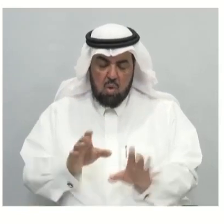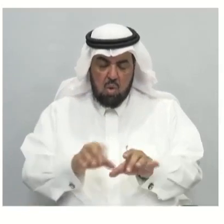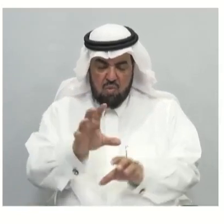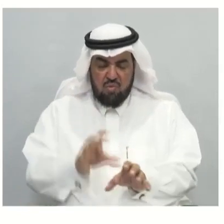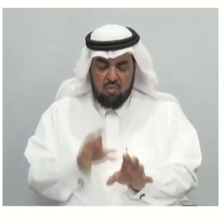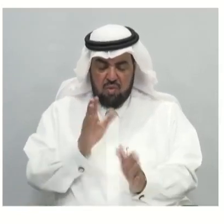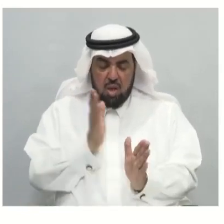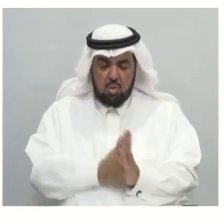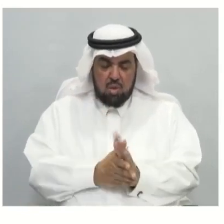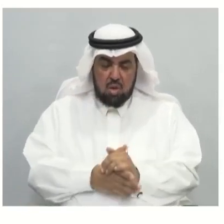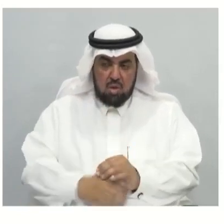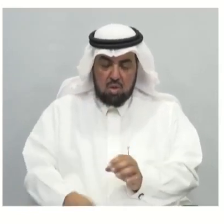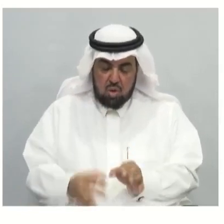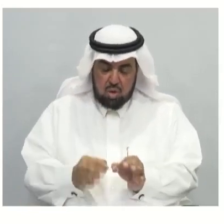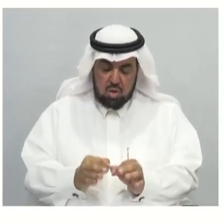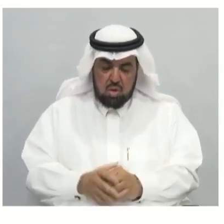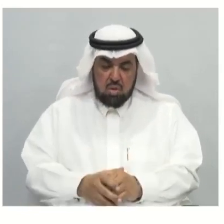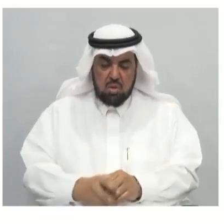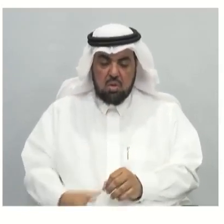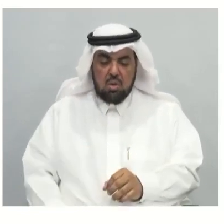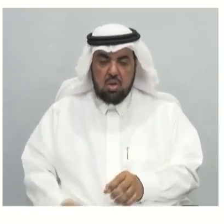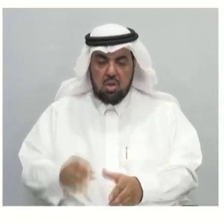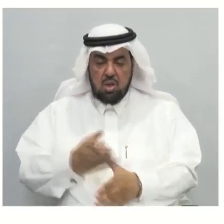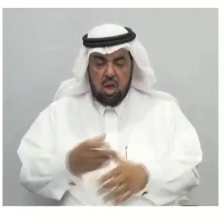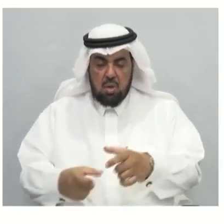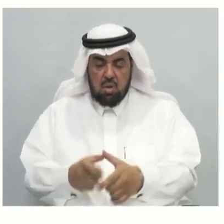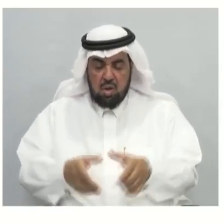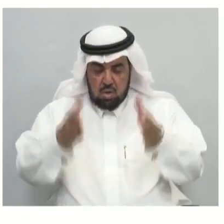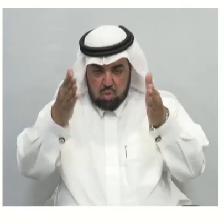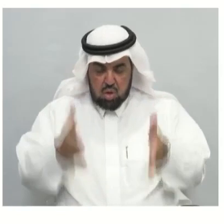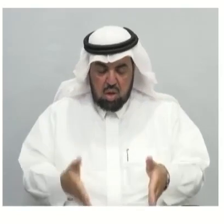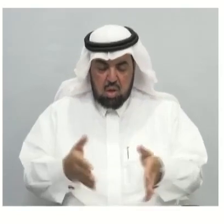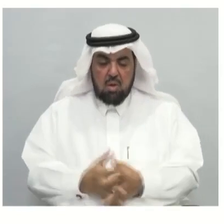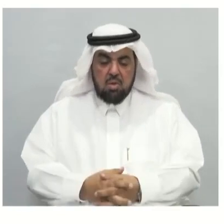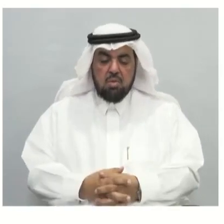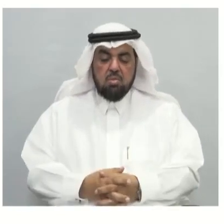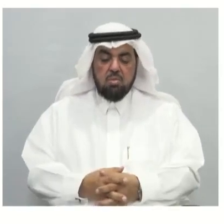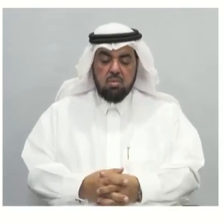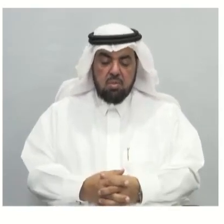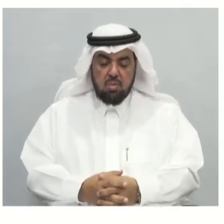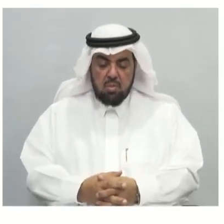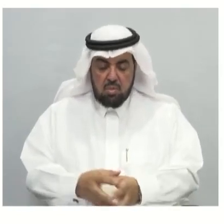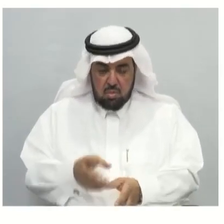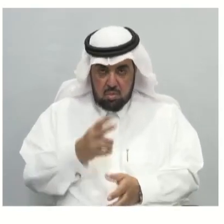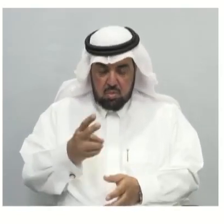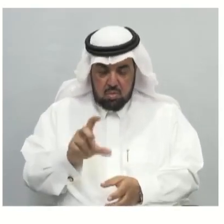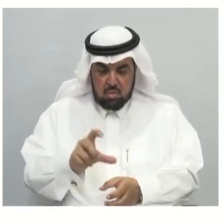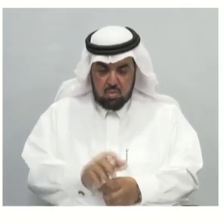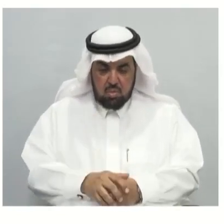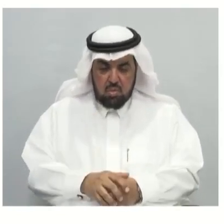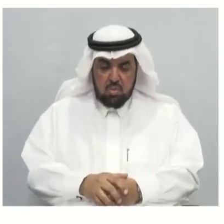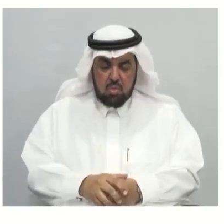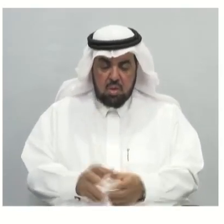للعناصر في المستند وبشكل اكثر تحديدا لترتيب العناصر في خط مستقيم ننظر الان الى العباره الموجوده